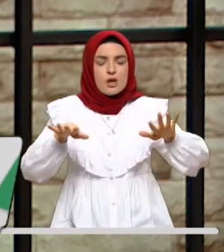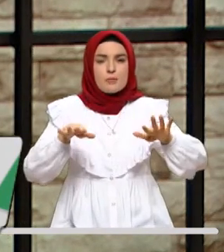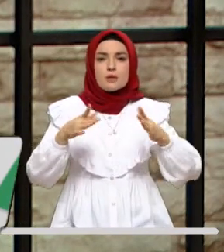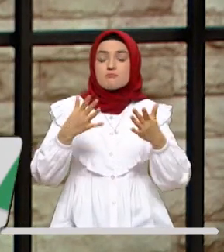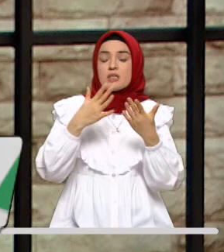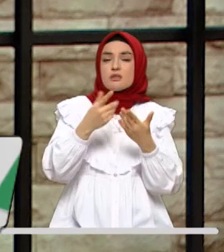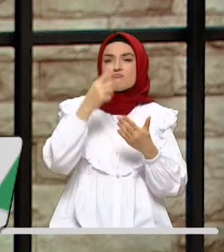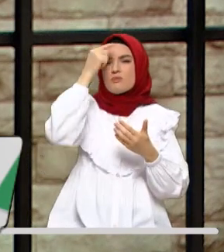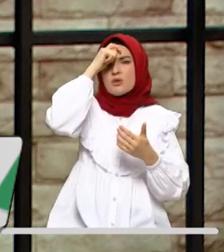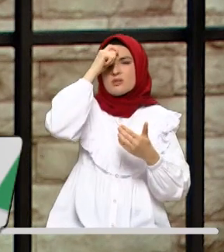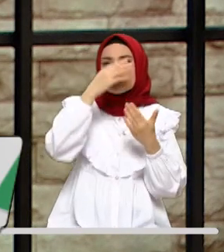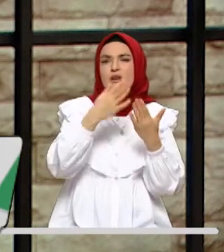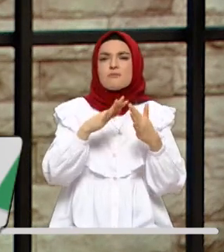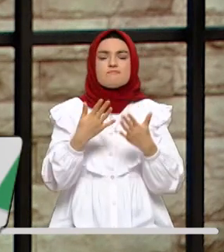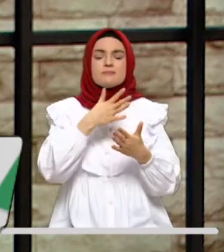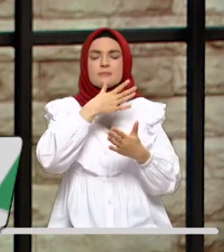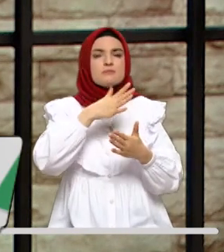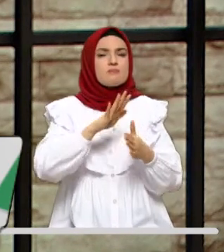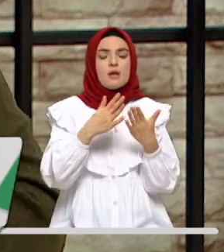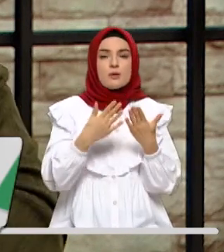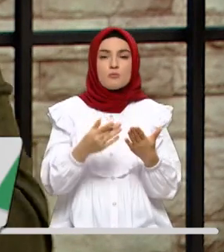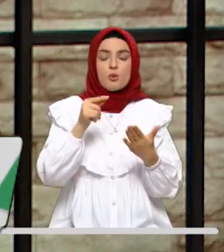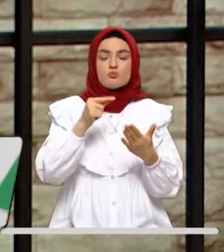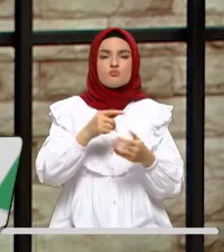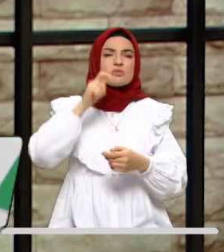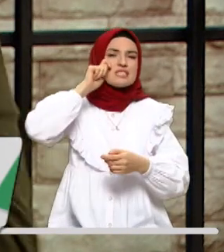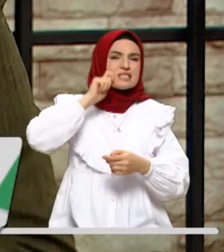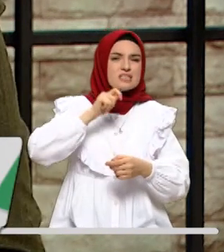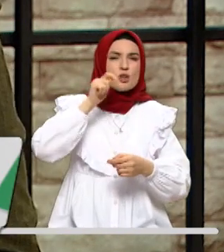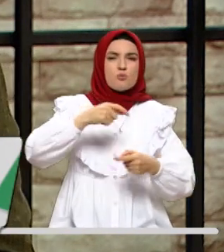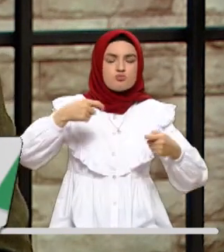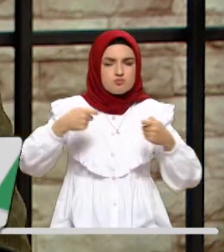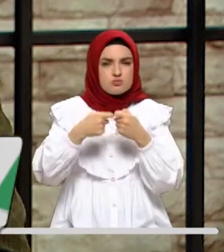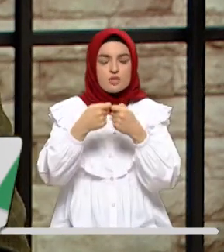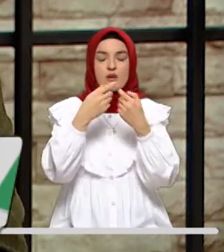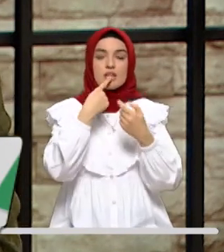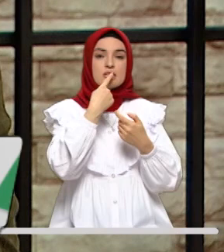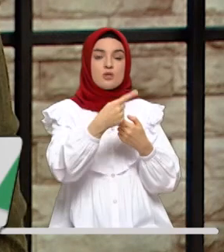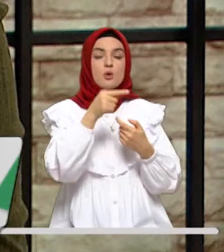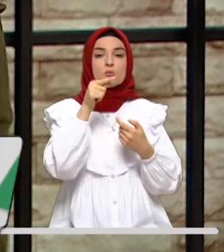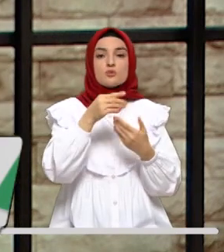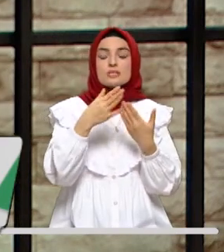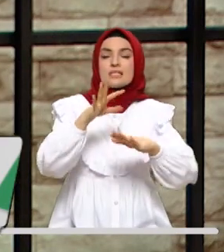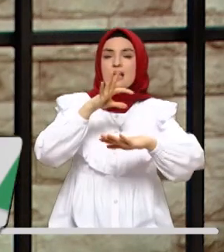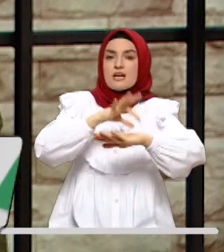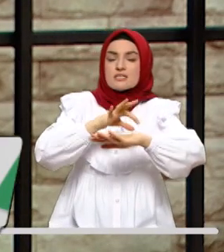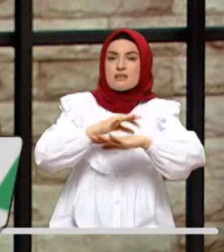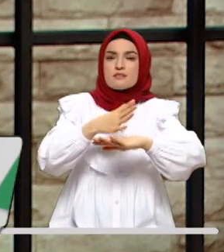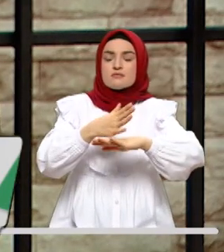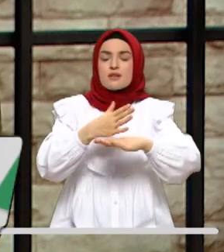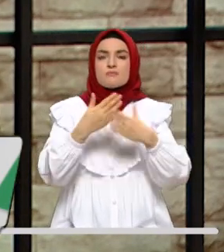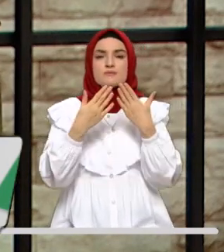ne bela. Hani taun adan zuldür bu rezil istila. Bunların istilaları taun hastalığından yani